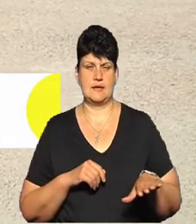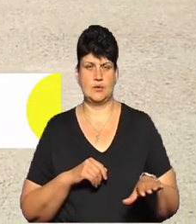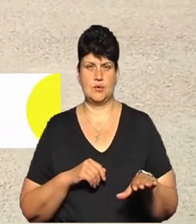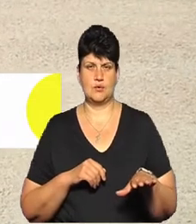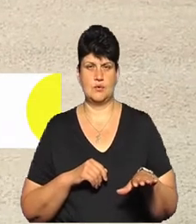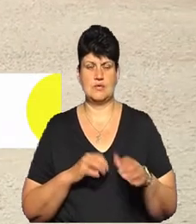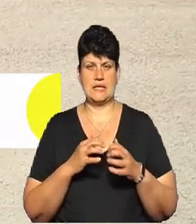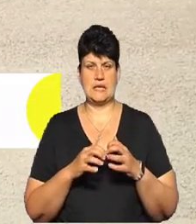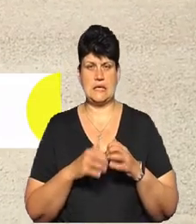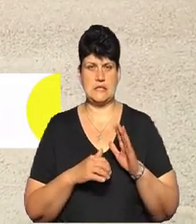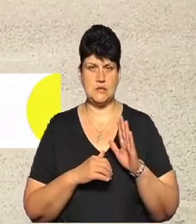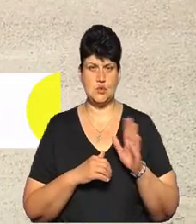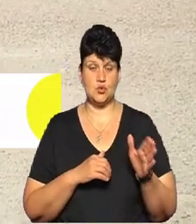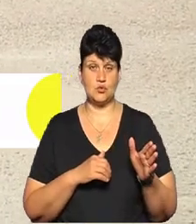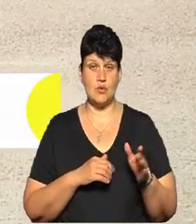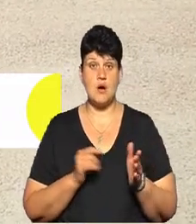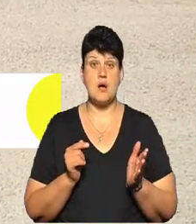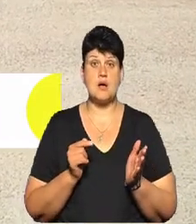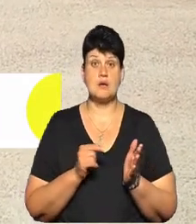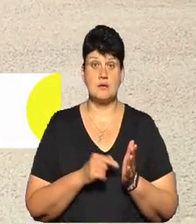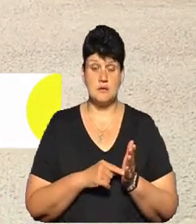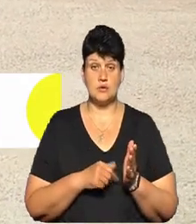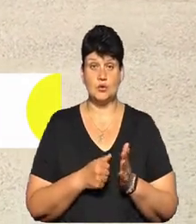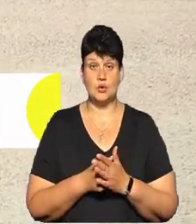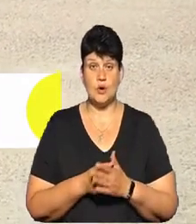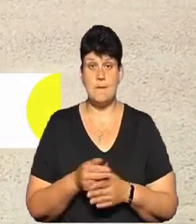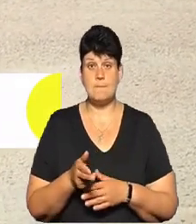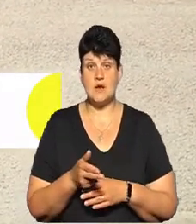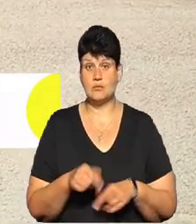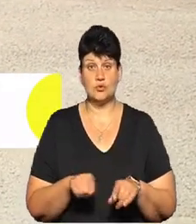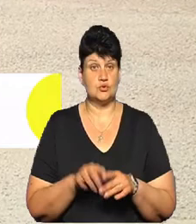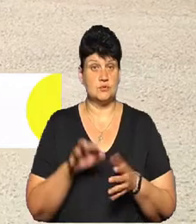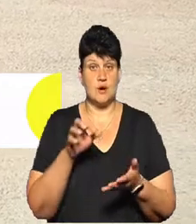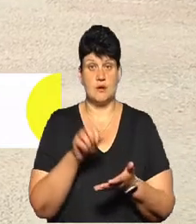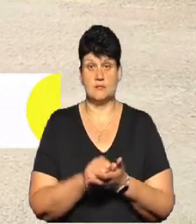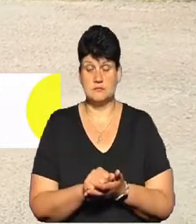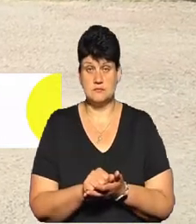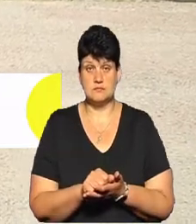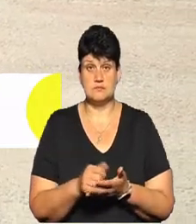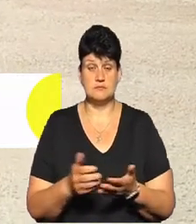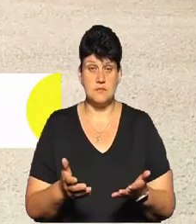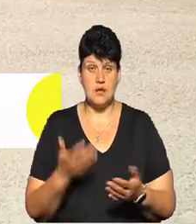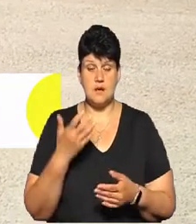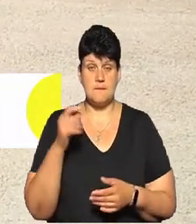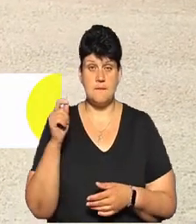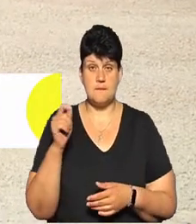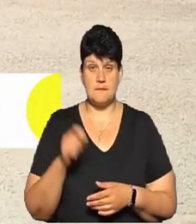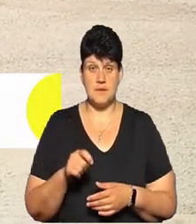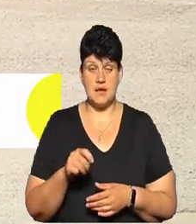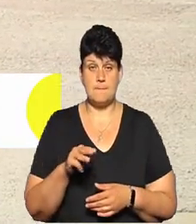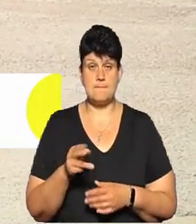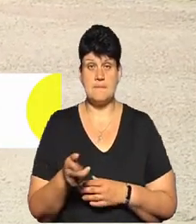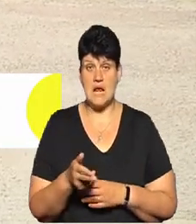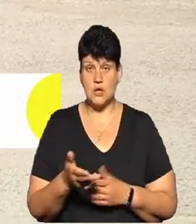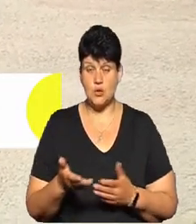Херсону. Но оказалось, что до Мелитополя тоже все оккупировано. И приехав в Мелитополь, нам